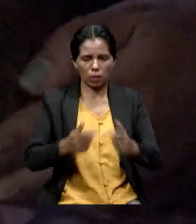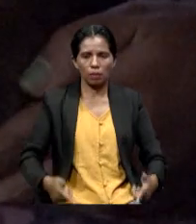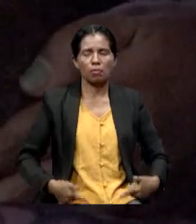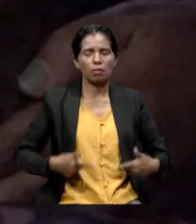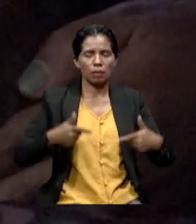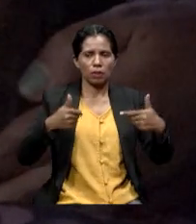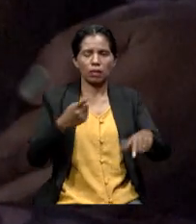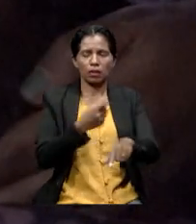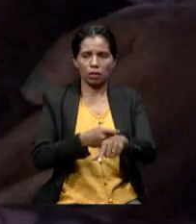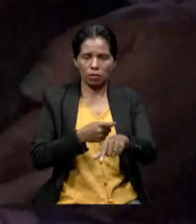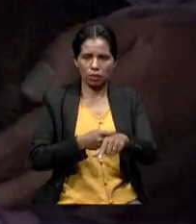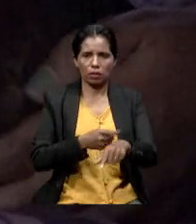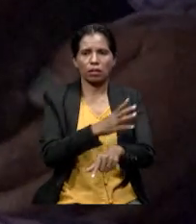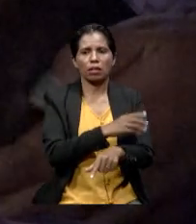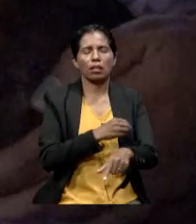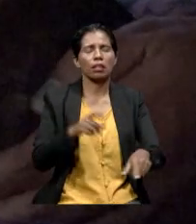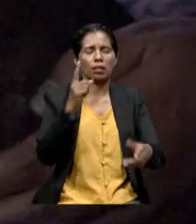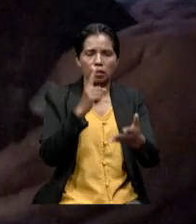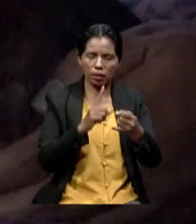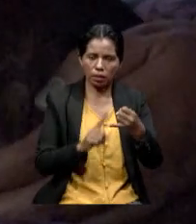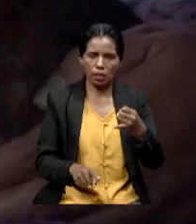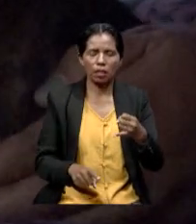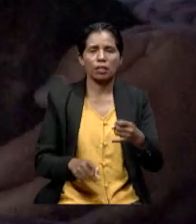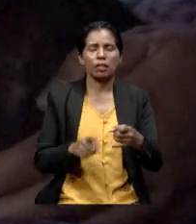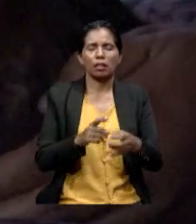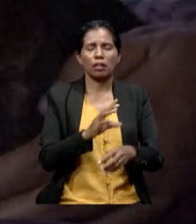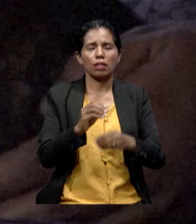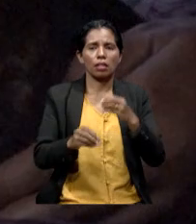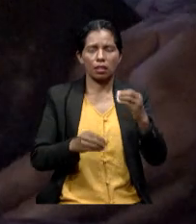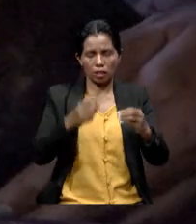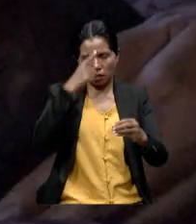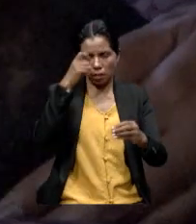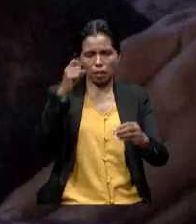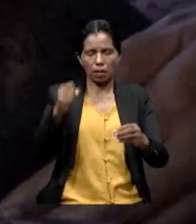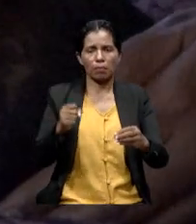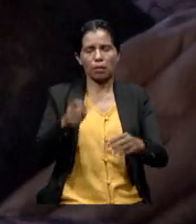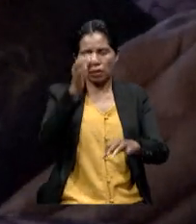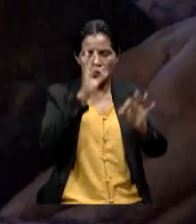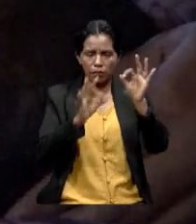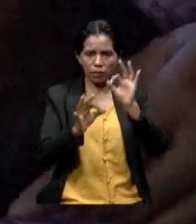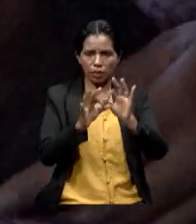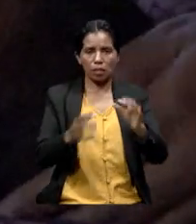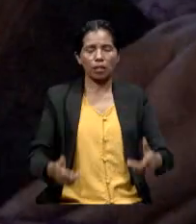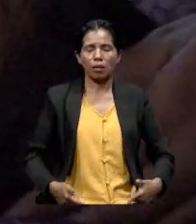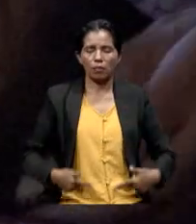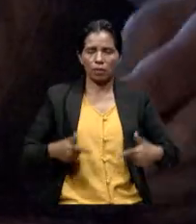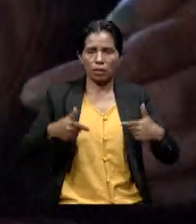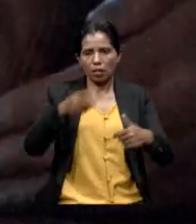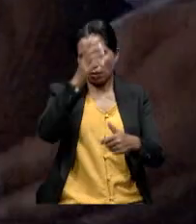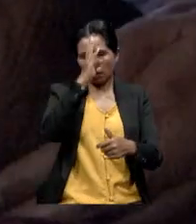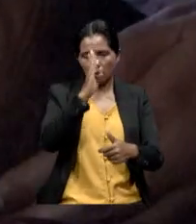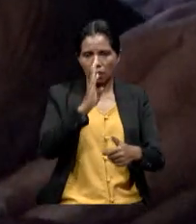situasaun no kondisaun saida deit tamba fiar katak iha jornada moris ne